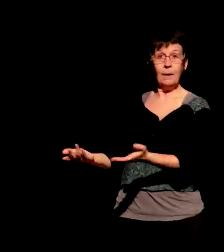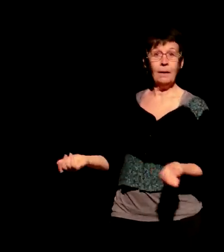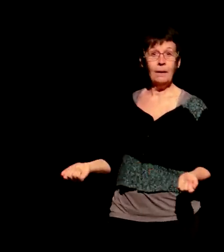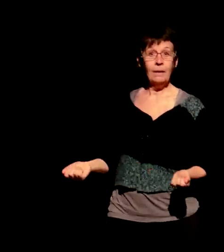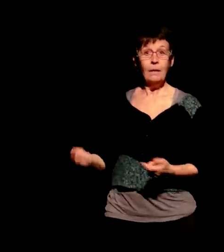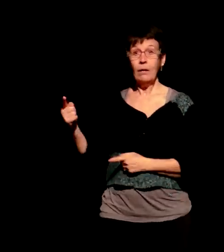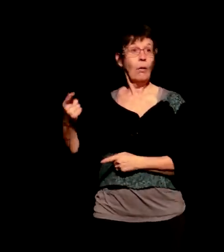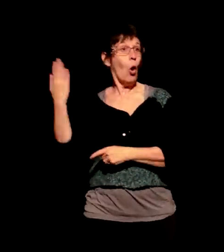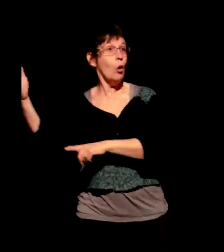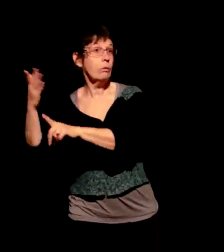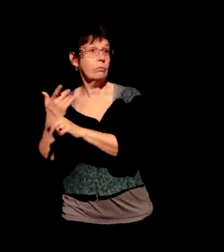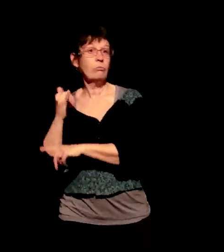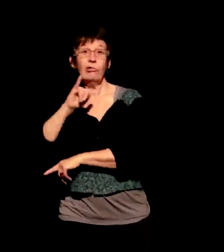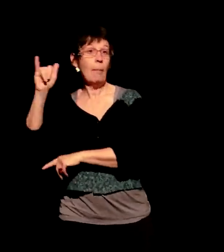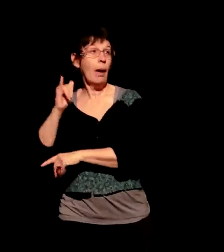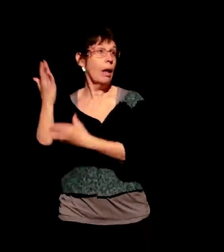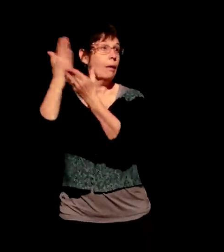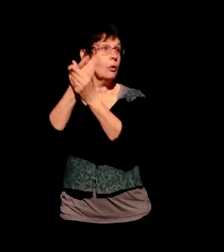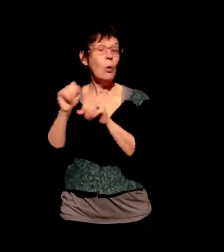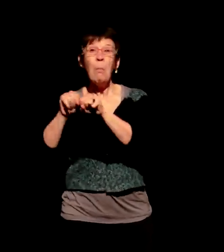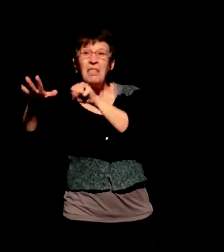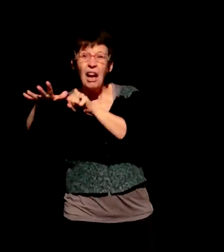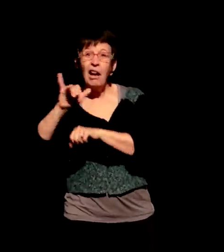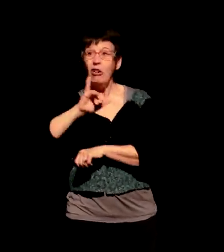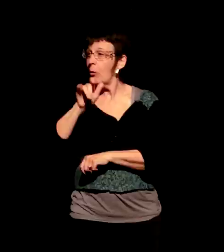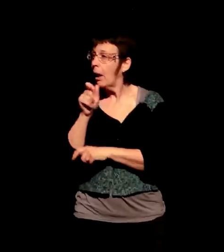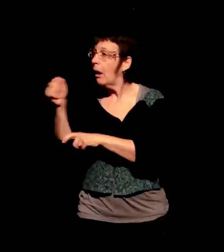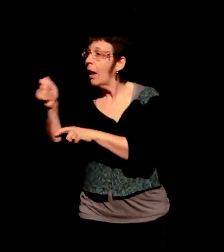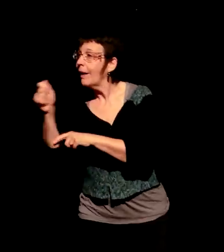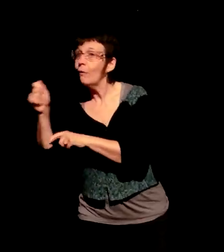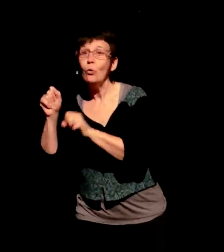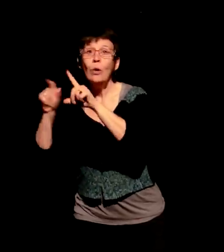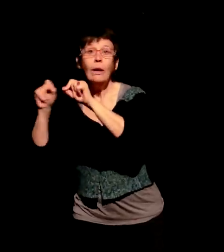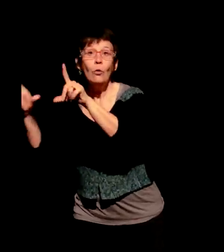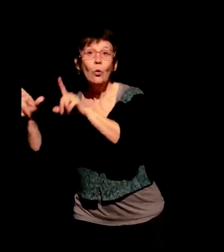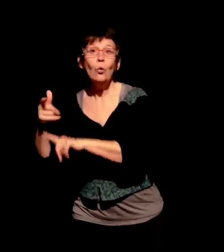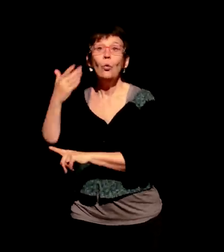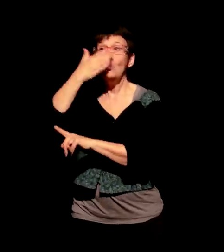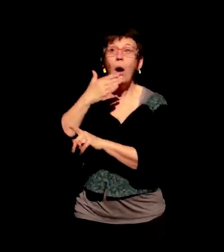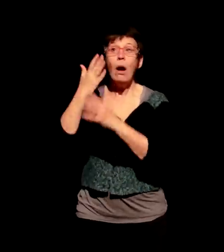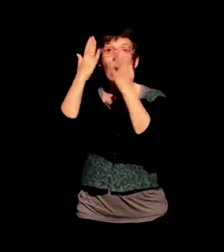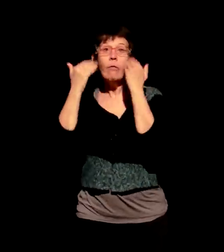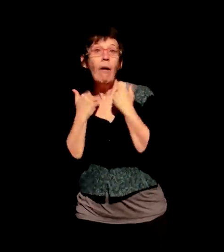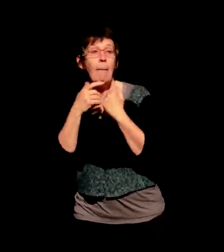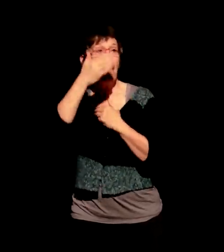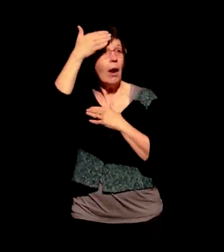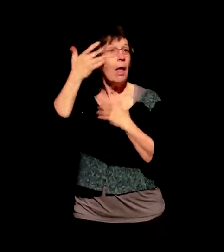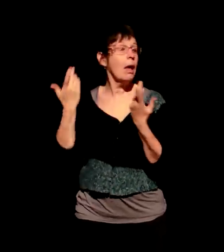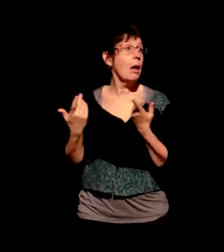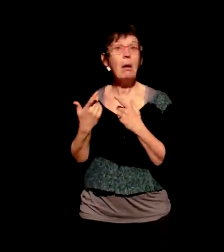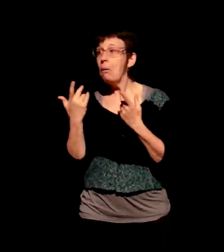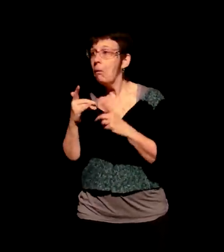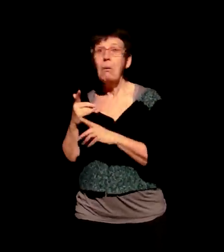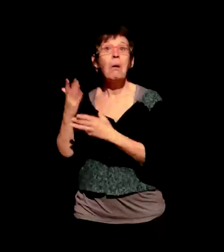il parle pas, dans les médias l'autre... Je ne sais pas combien il y a de noirs, d'arabes, de musulmans, de femmes voilées qui sont porte-parole de l'organisation,